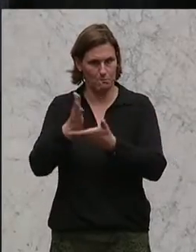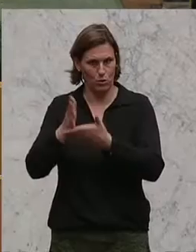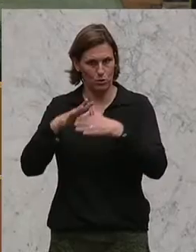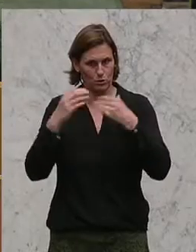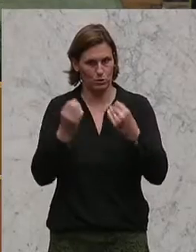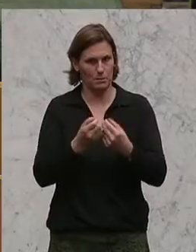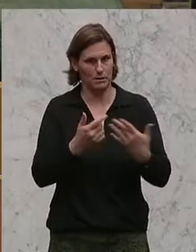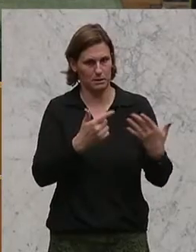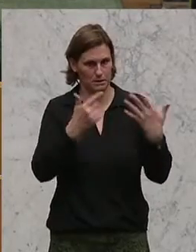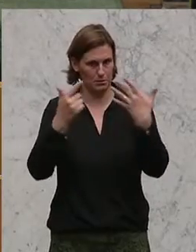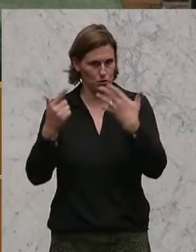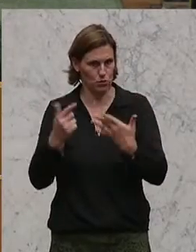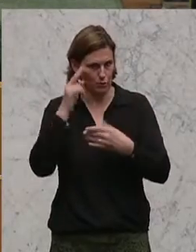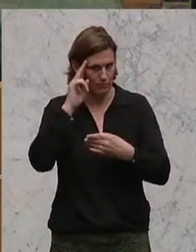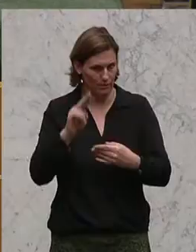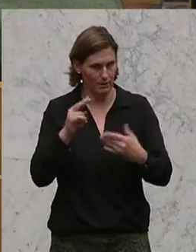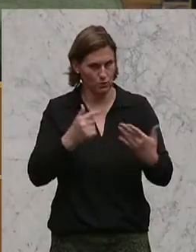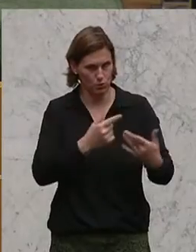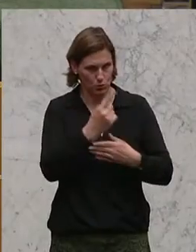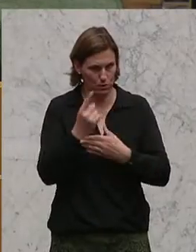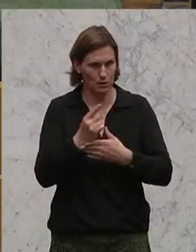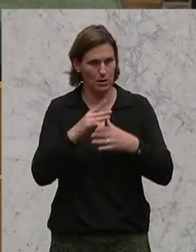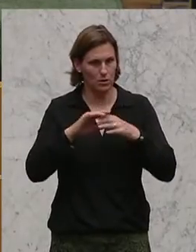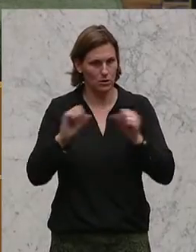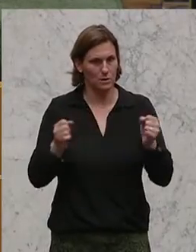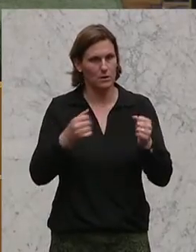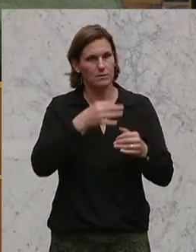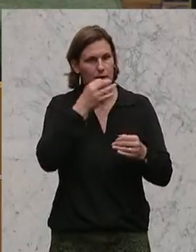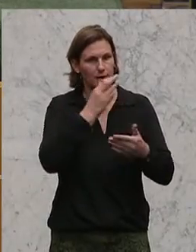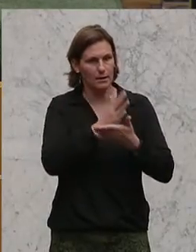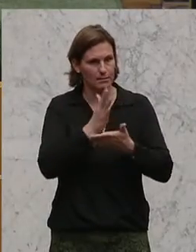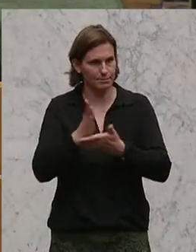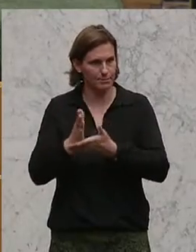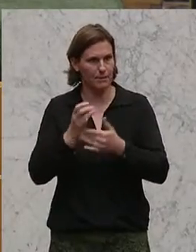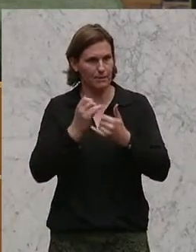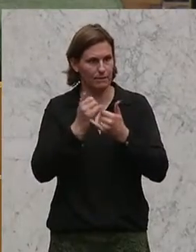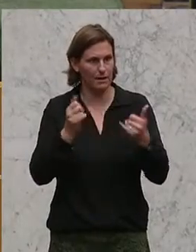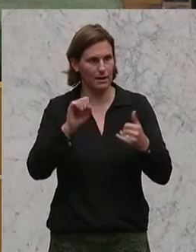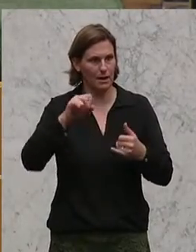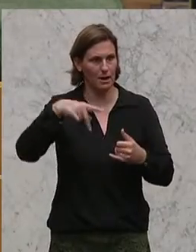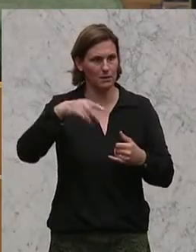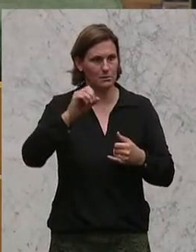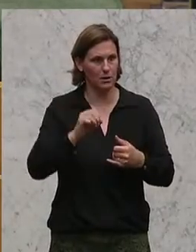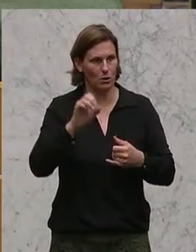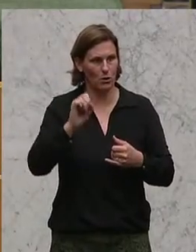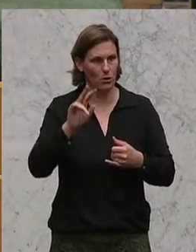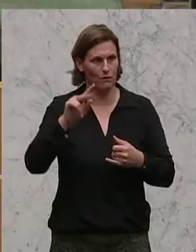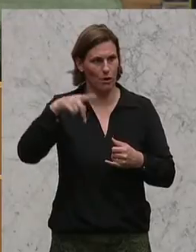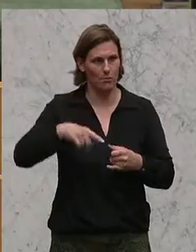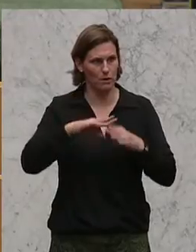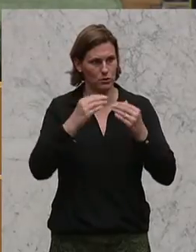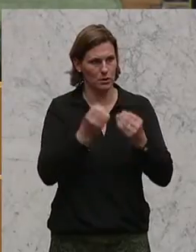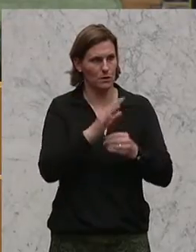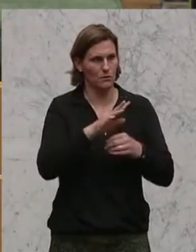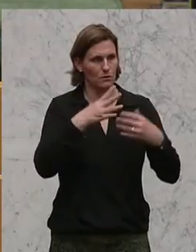7 Wiener Stunden vereinbart, sodass sich folgende Redezeiten ergeben: SPÖ und ÖVP